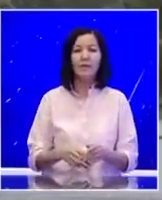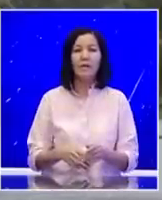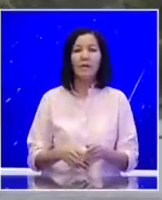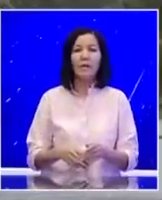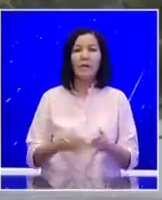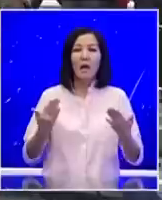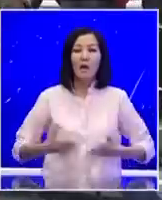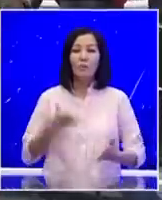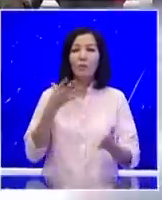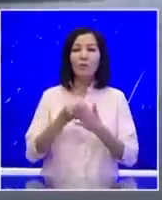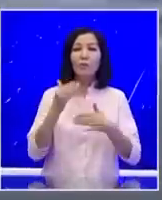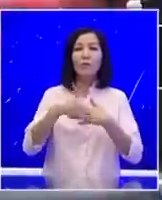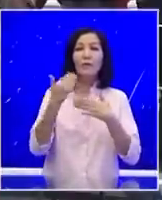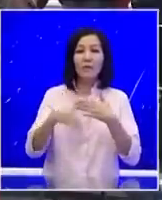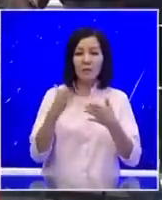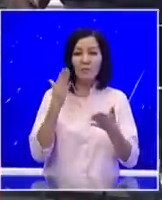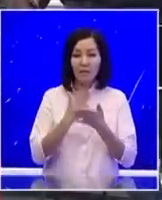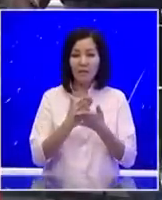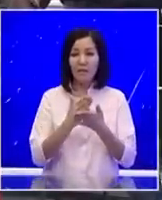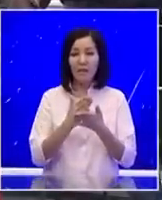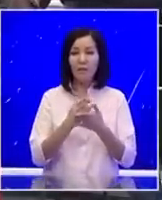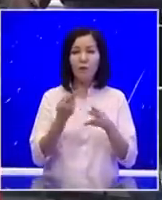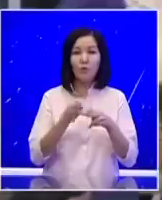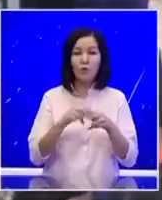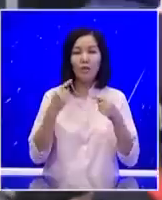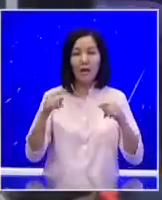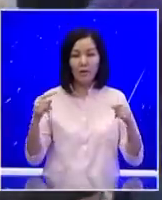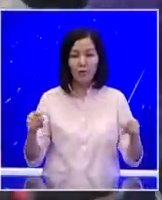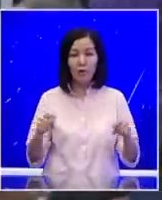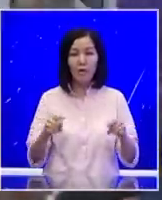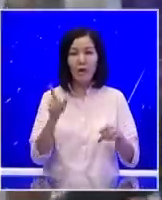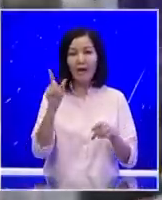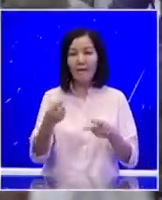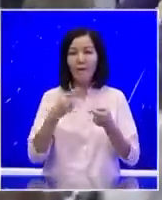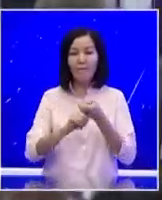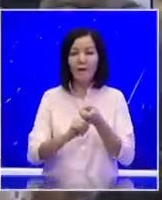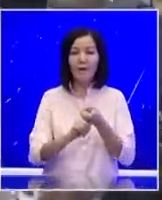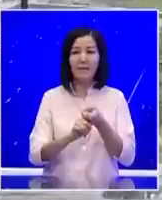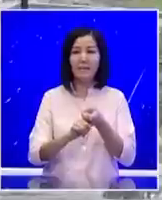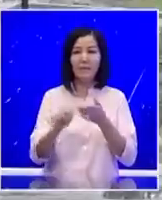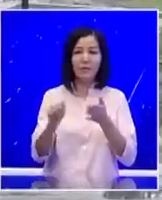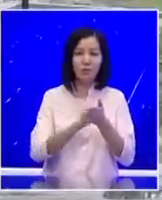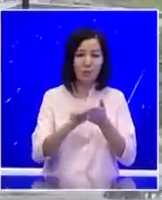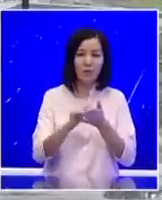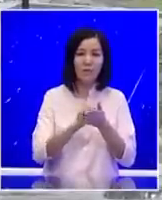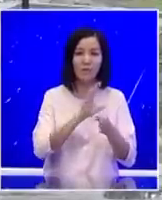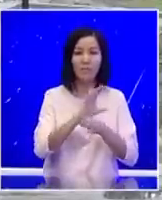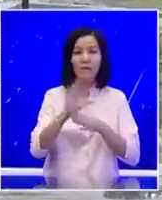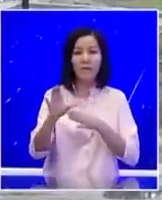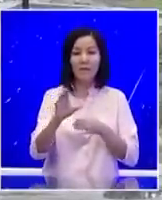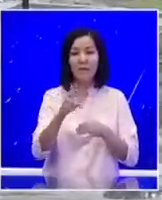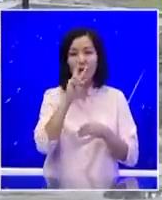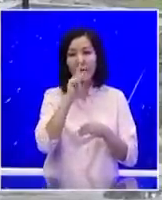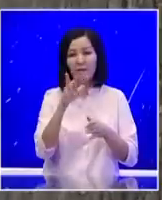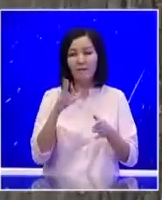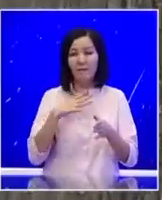әлеуметтік төлемдер кешігіп жатқан жағдайлар бар. Себептері түрлі. Жеке тұлғаға қатыстылары рәсімдеу барысында жіберілген қателіктер,